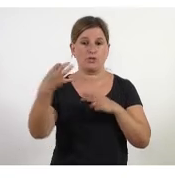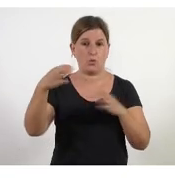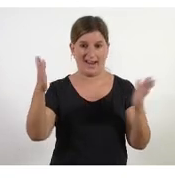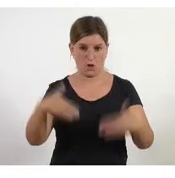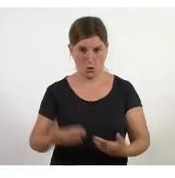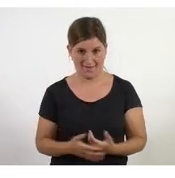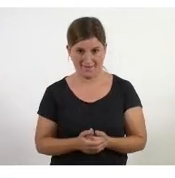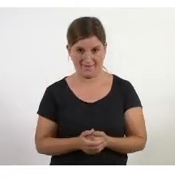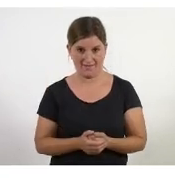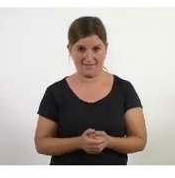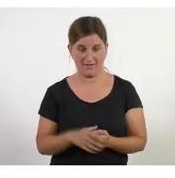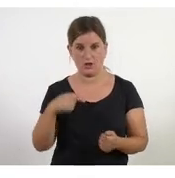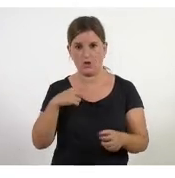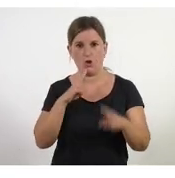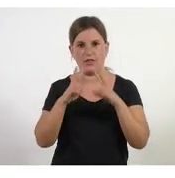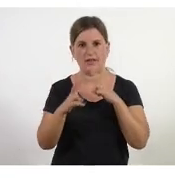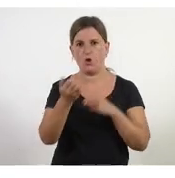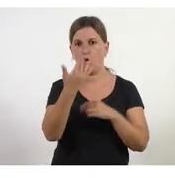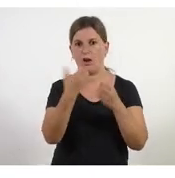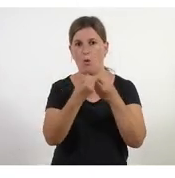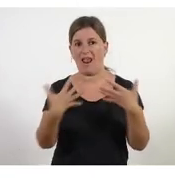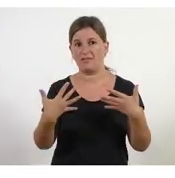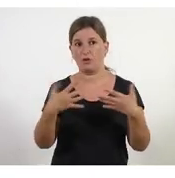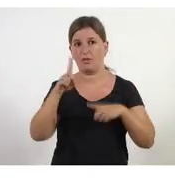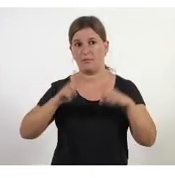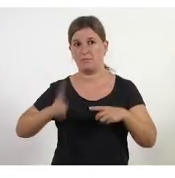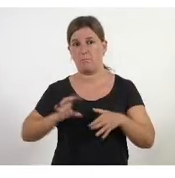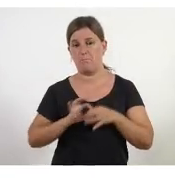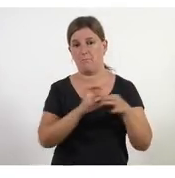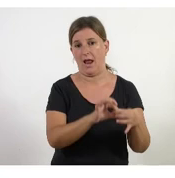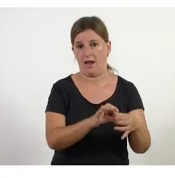de el correu electrònic i